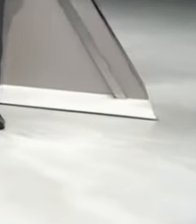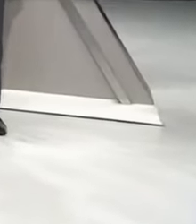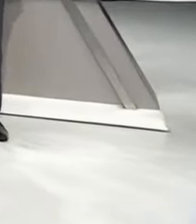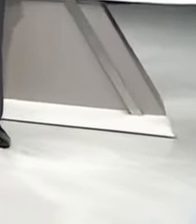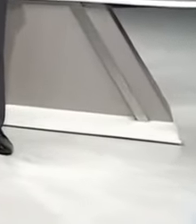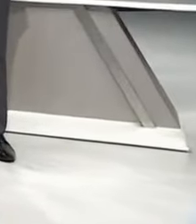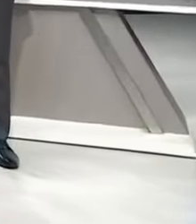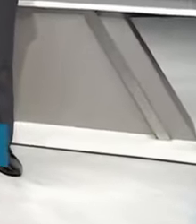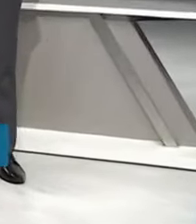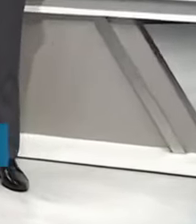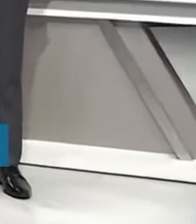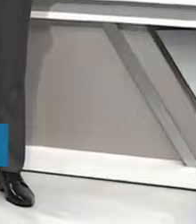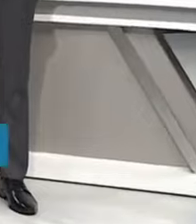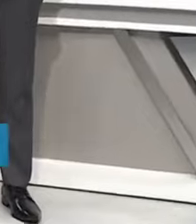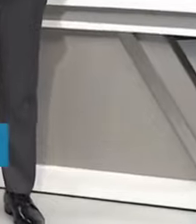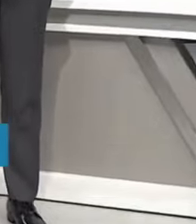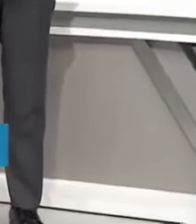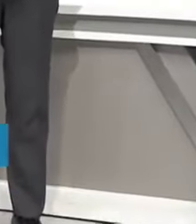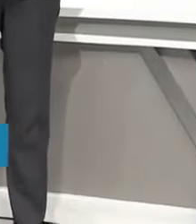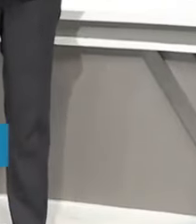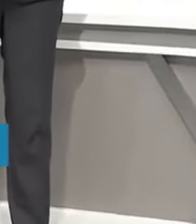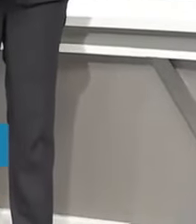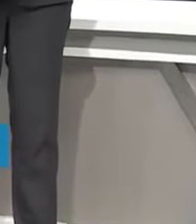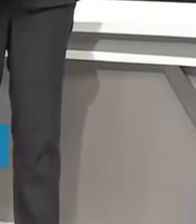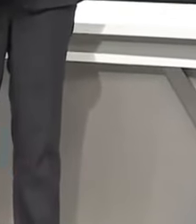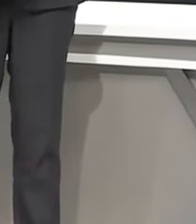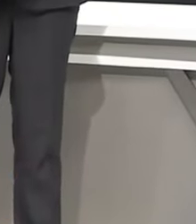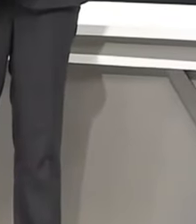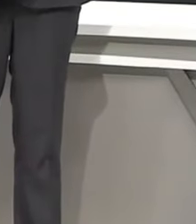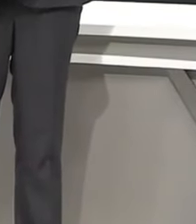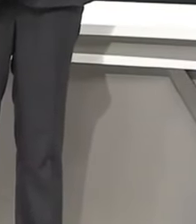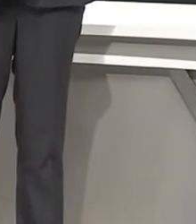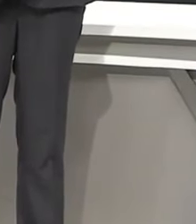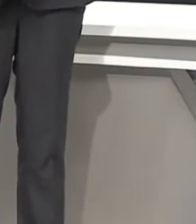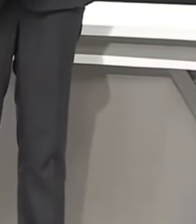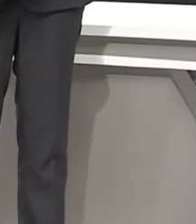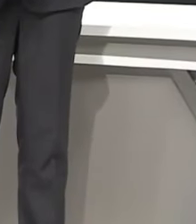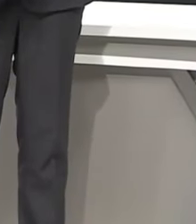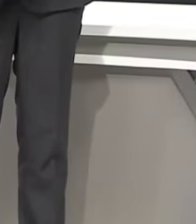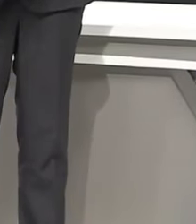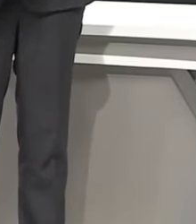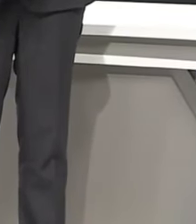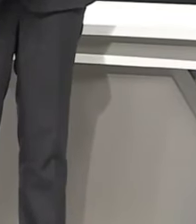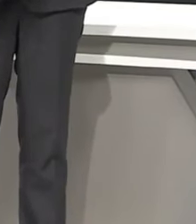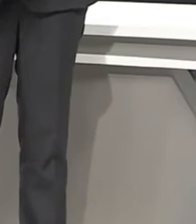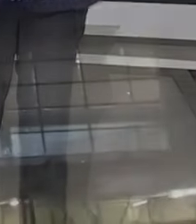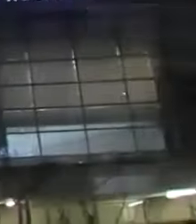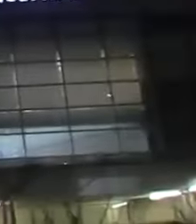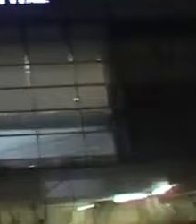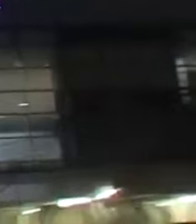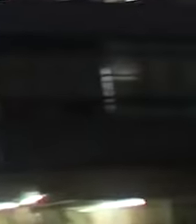시청자 여러분 안녕하십니까. 2월 20일 JTBC 아침엔을 시작합니다. 먼저 오늘 아침 주요 뉴스입니다.